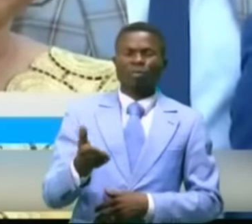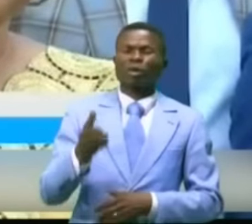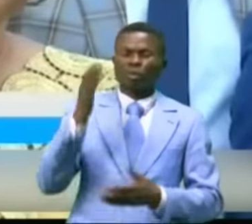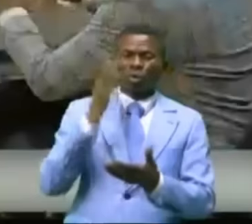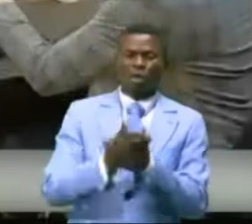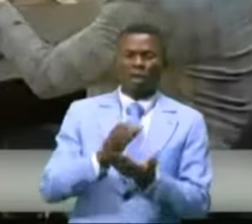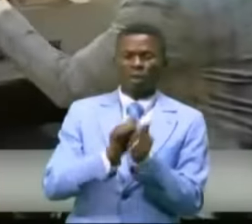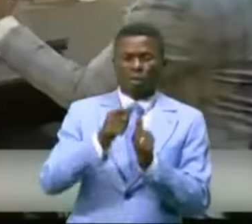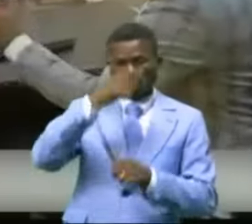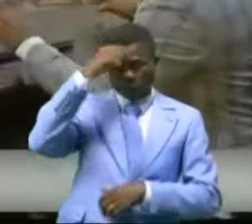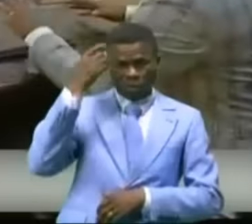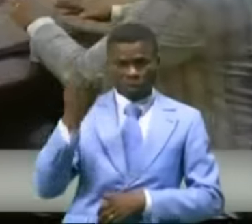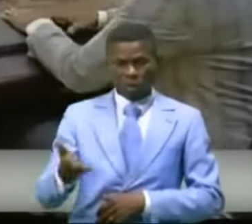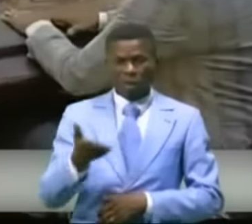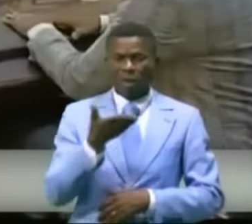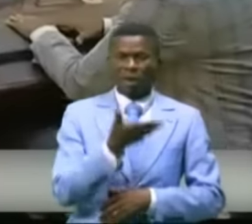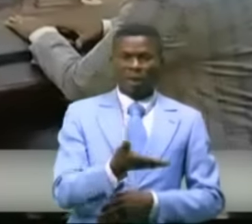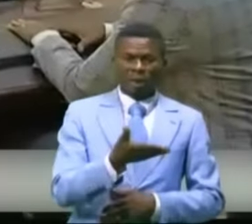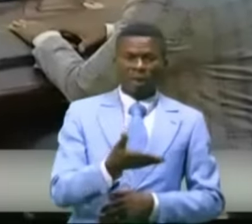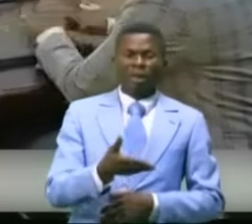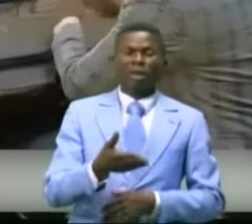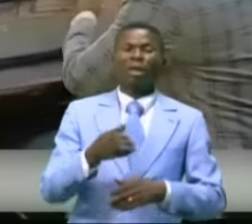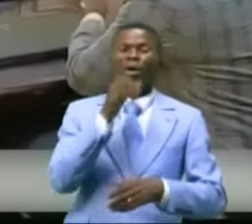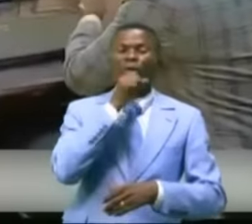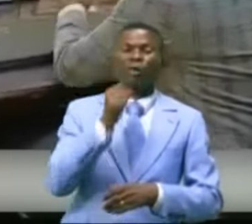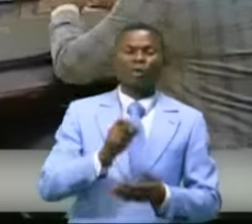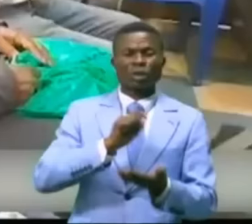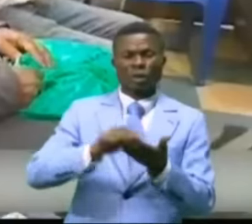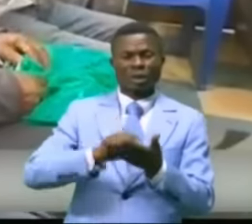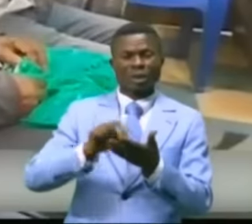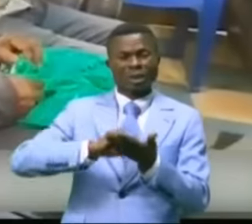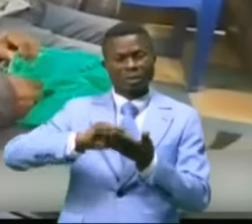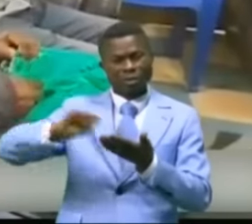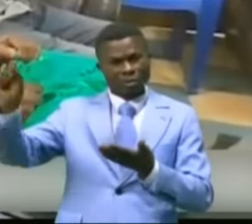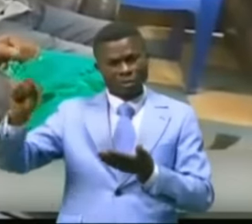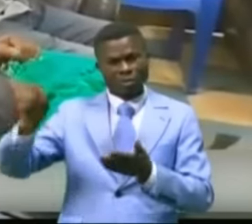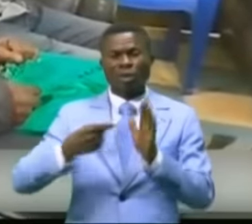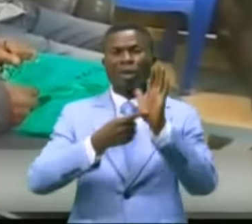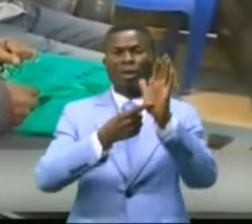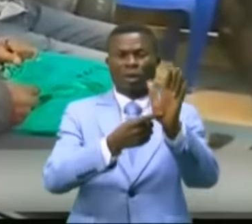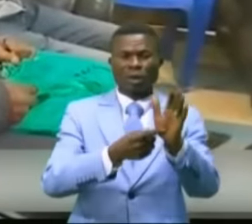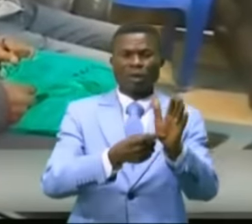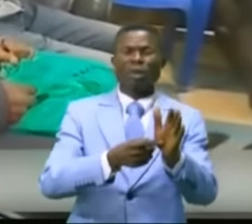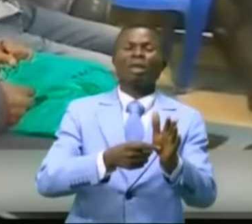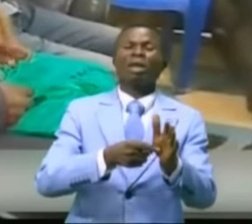crise. De leur côté, les retraités ont également eu l'occasion de présenter leurs